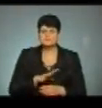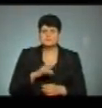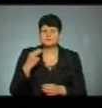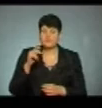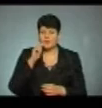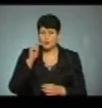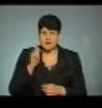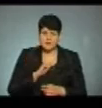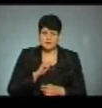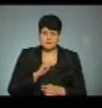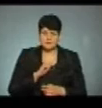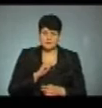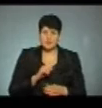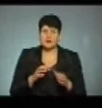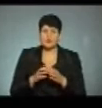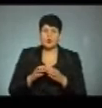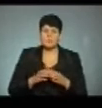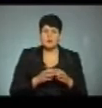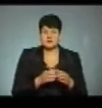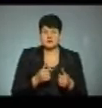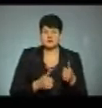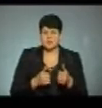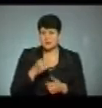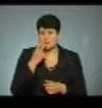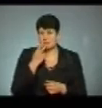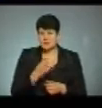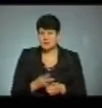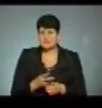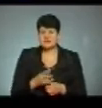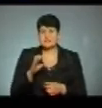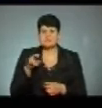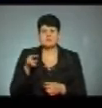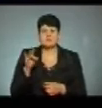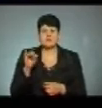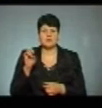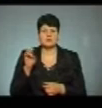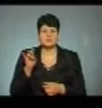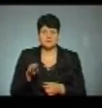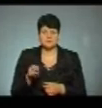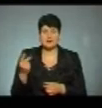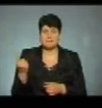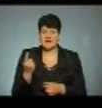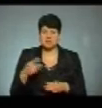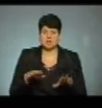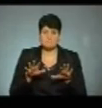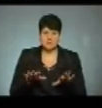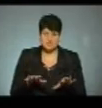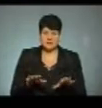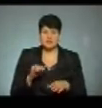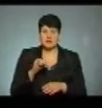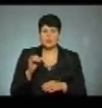в командних змаганнях ми показали в спринті перше місце і на